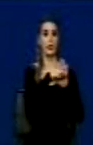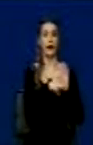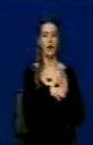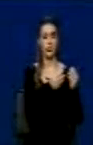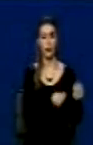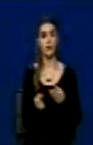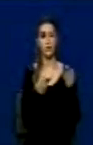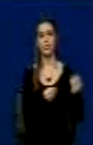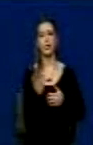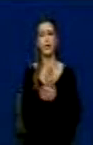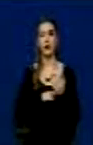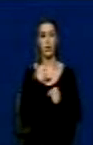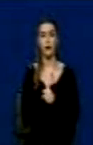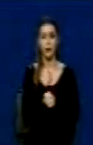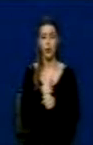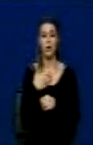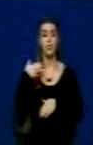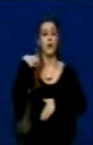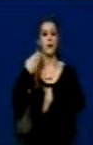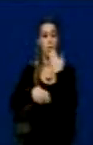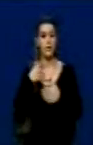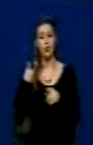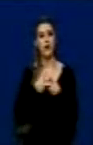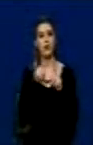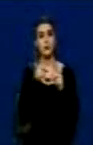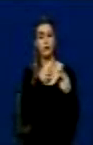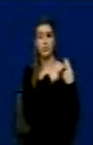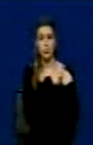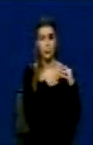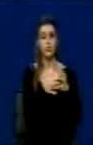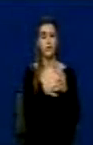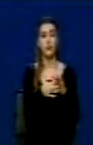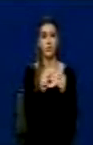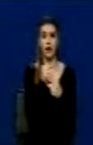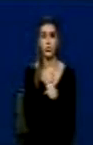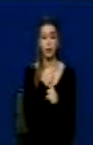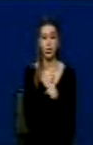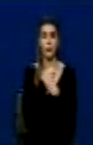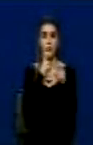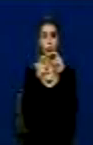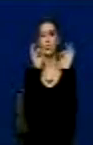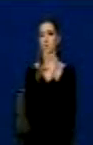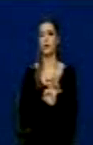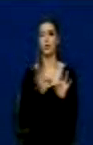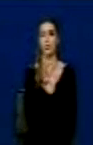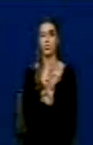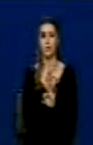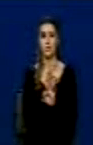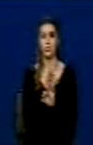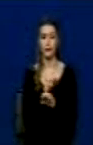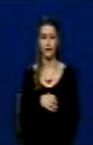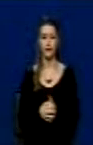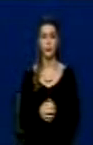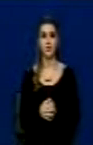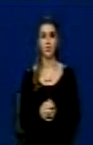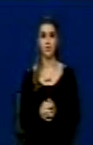nisjen e proceseve, por pastaj nuk ndjen kur farë obligimi për ndërveprim me kuvendin dhe për llogaridhënie